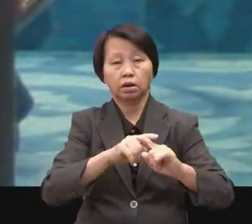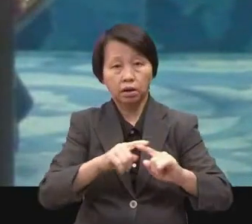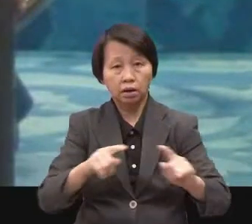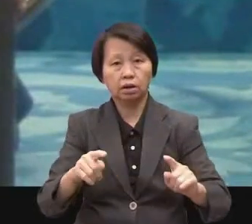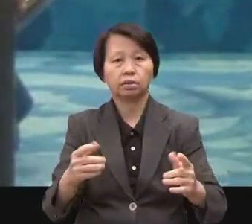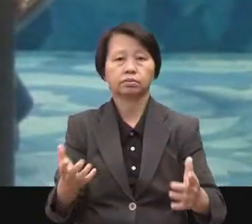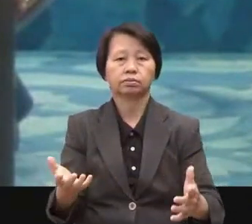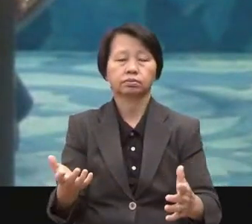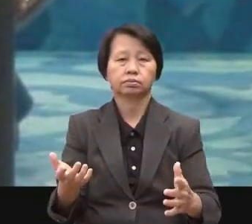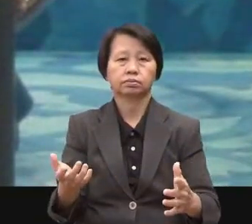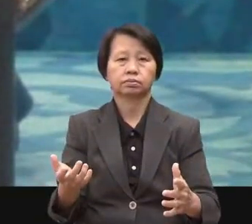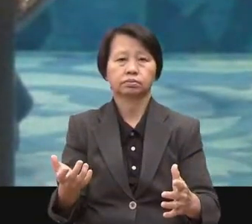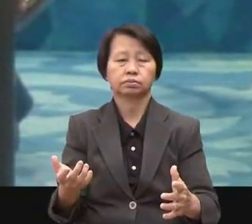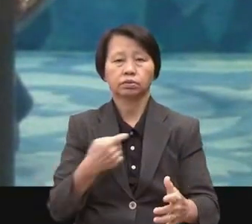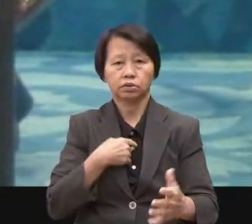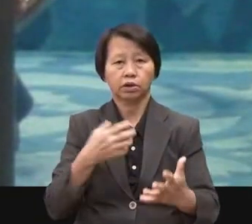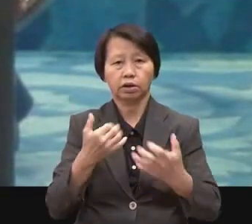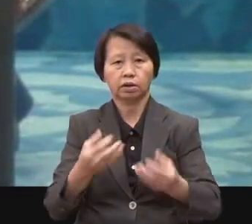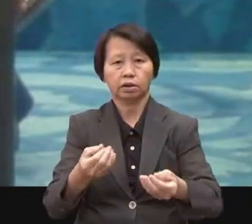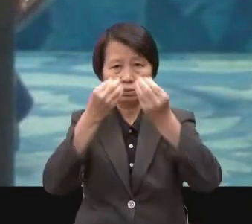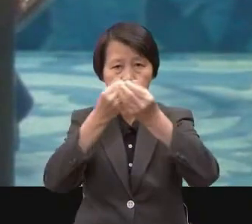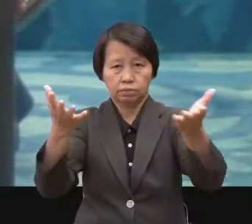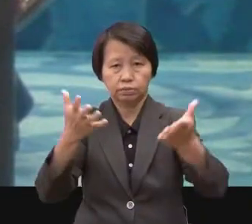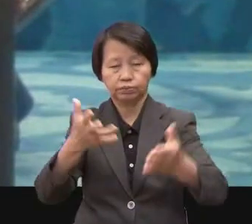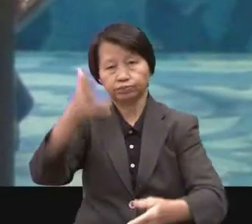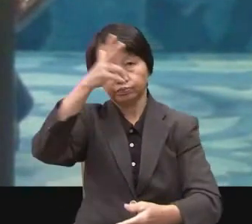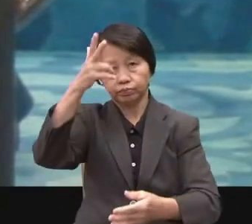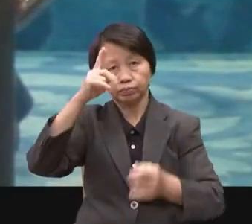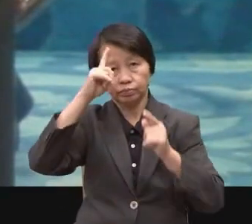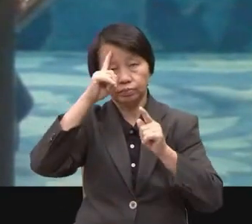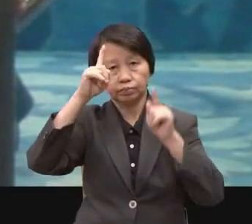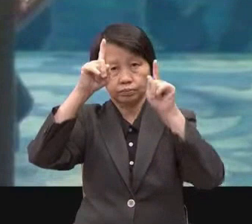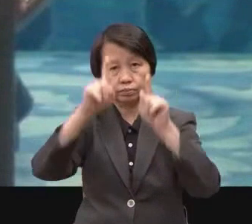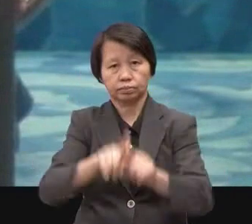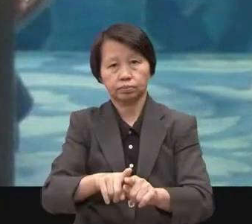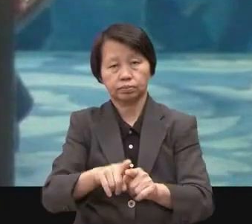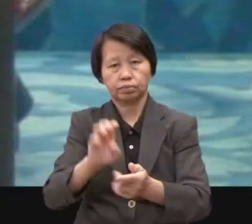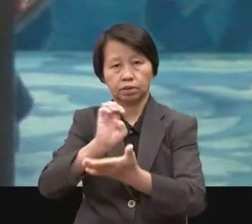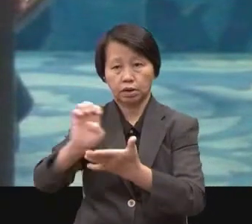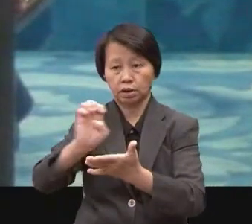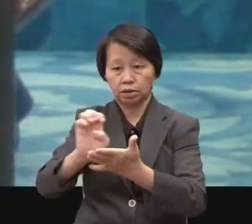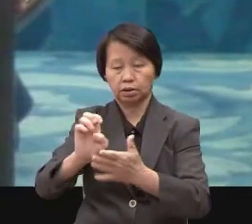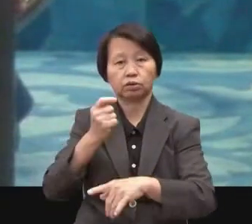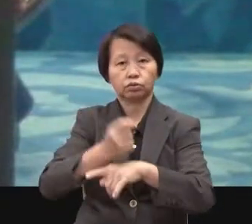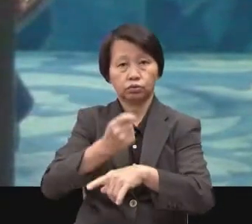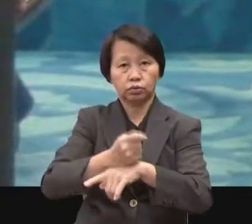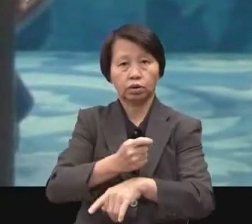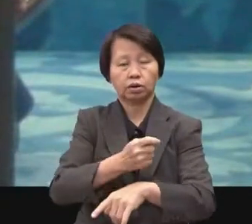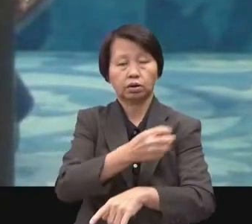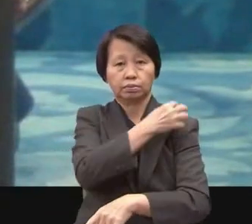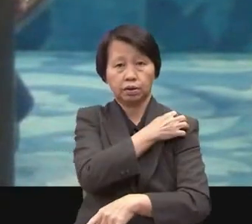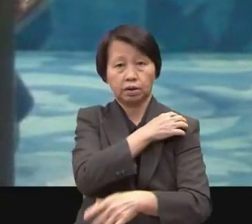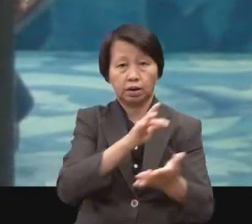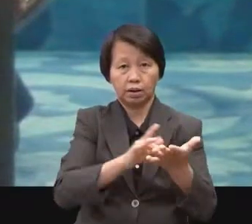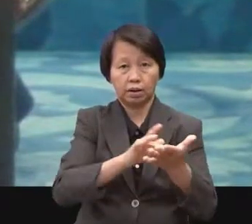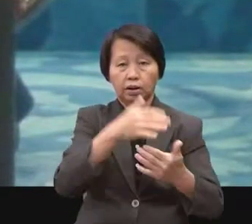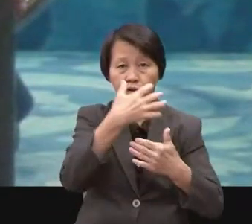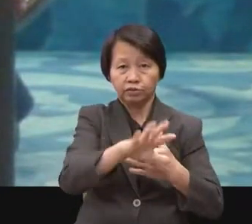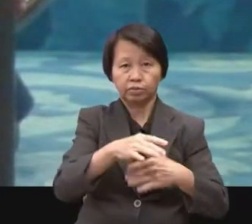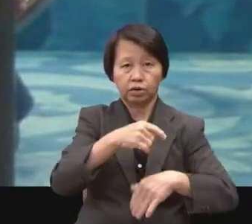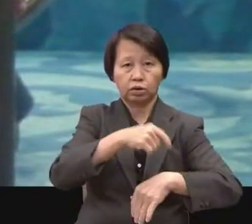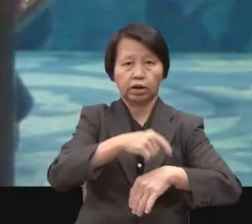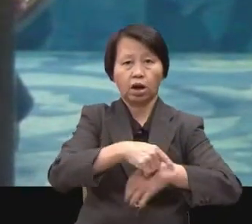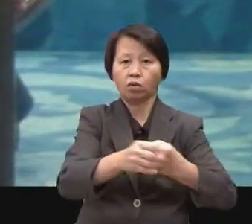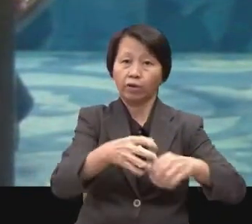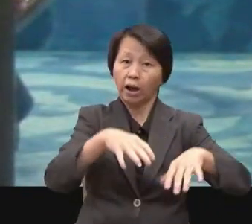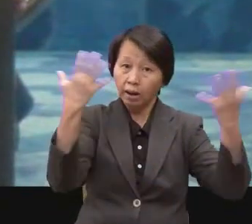itu saya ingin mengumumkan bahwa kerajaan setuju bahwa Elang bertugas perbatasan selepas waktu pejabat